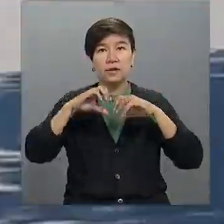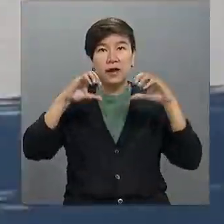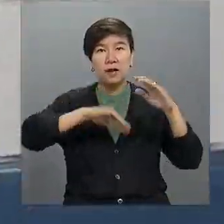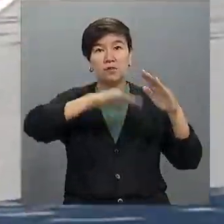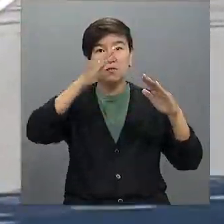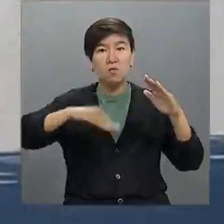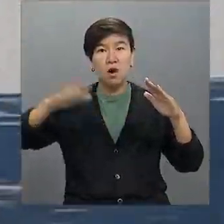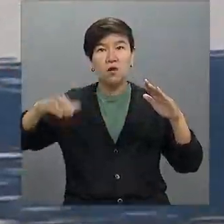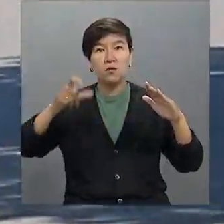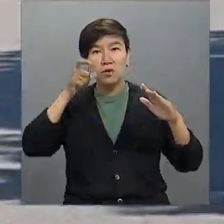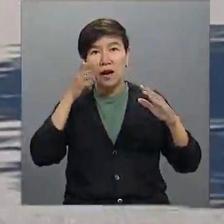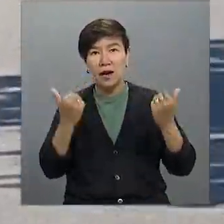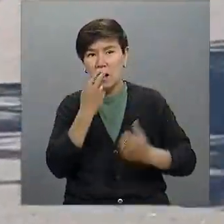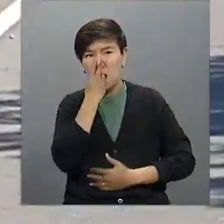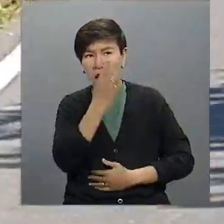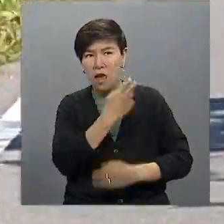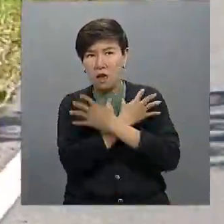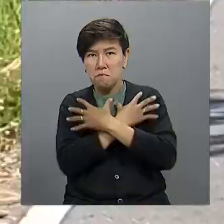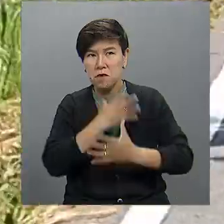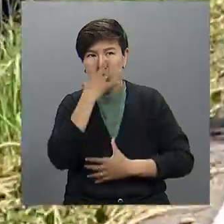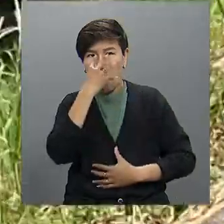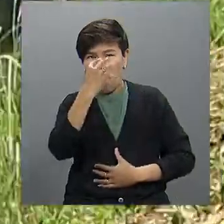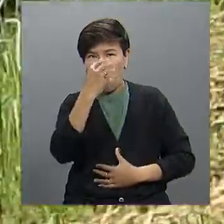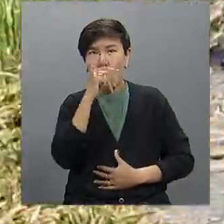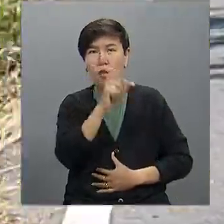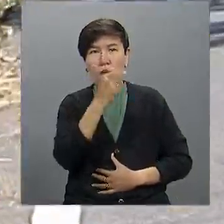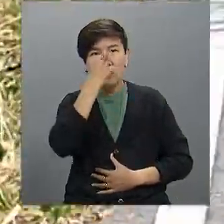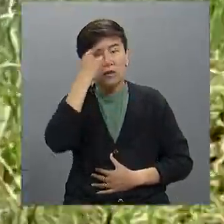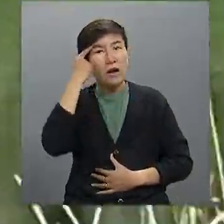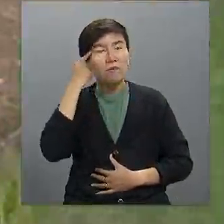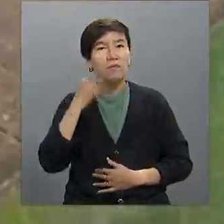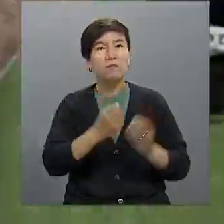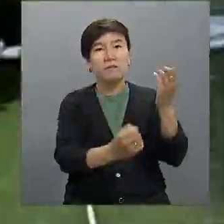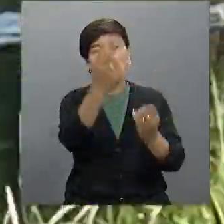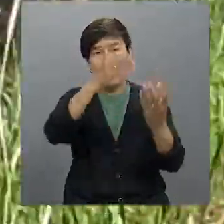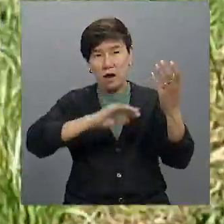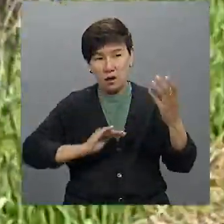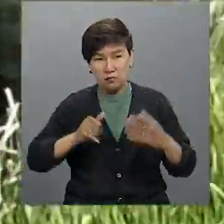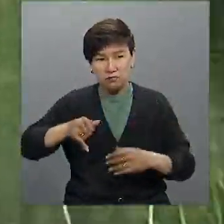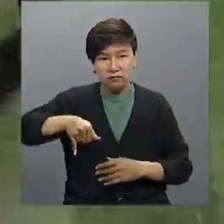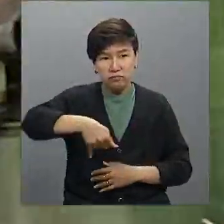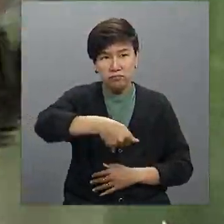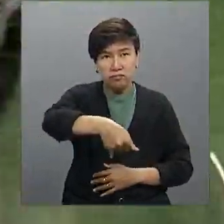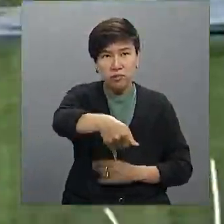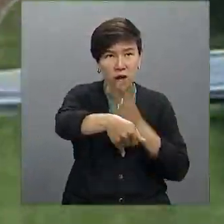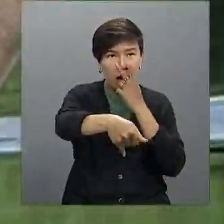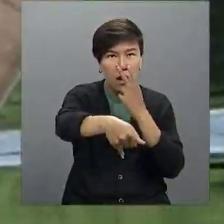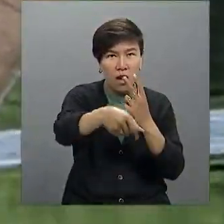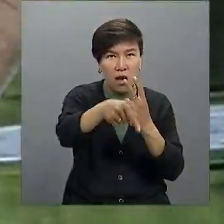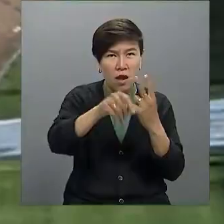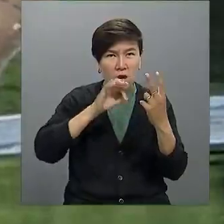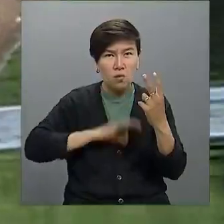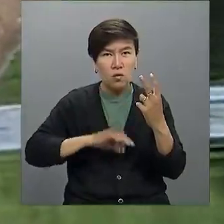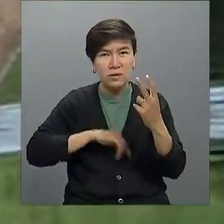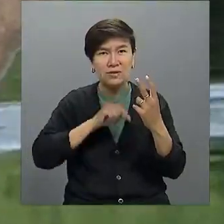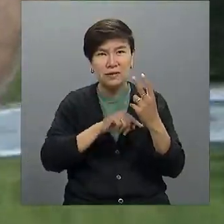จากที่เห็นหมีหมาเนี่ยวิ่งขึ้นเข้าไปในเขตอุทยานแห่งชาติแล้วเนี่ยนะคะก็เห็นท่าทีมันน่าจะบาดเจ็บจากการถูกไล่ล่าด้วยเห